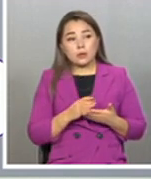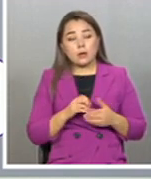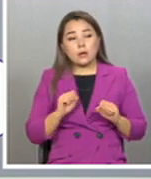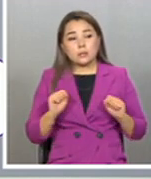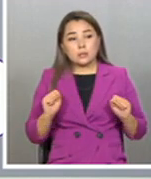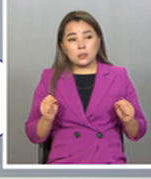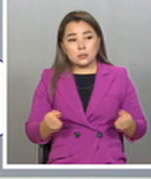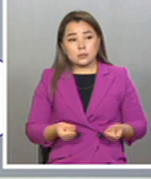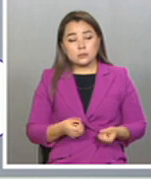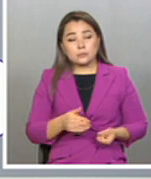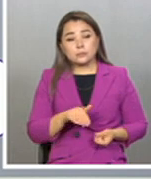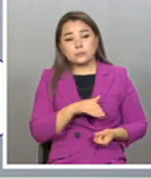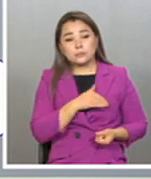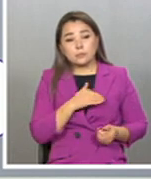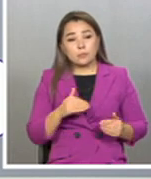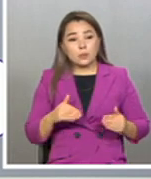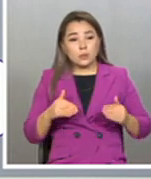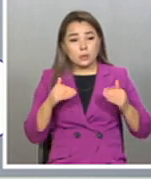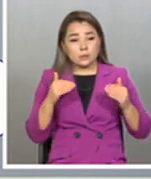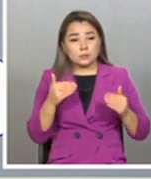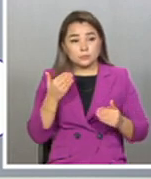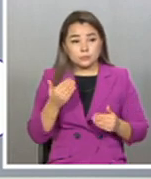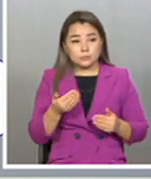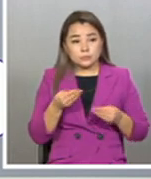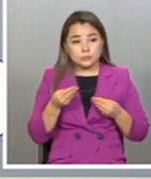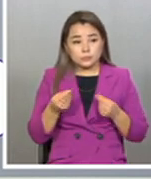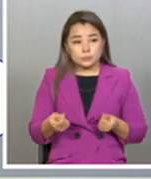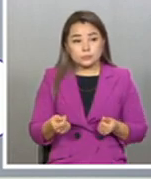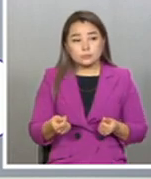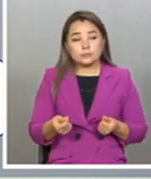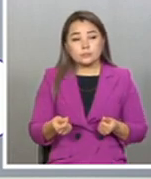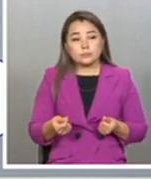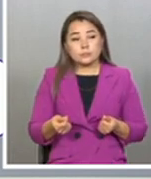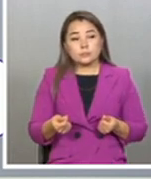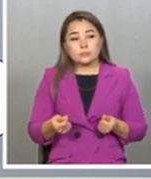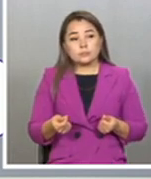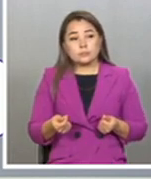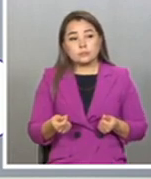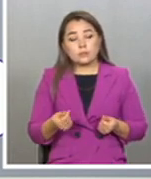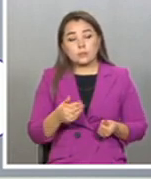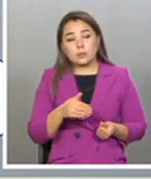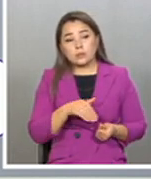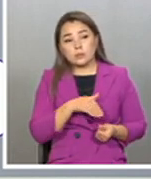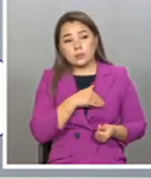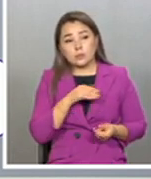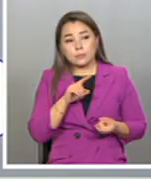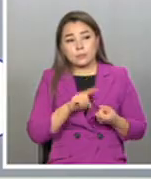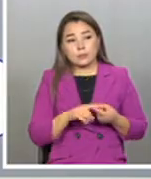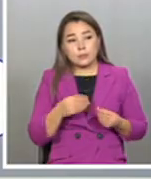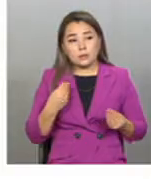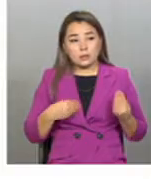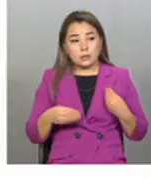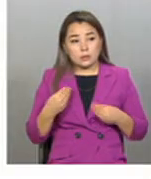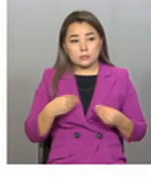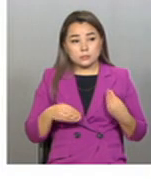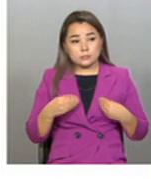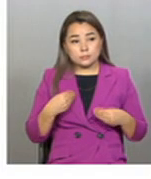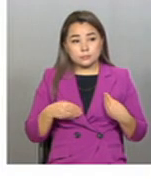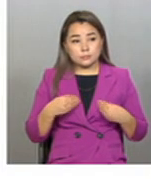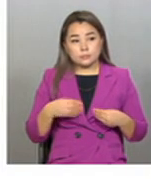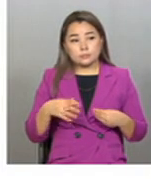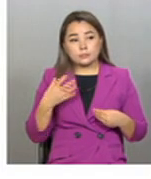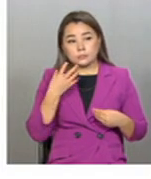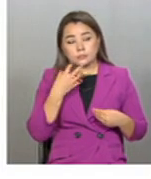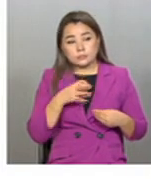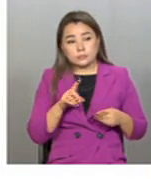температура жоғарылаған кездегі әсер, мына жерде жаңағы температураға байланысты киім үлгісі, ыстық кездегі